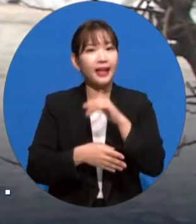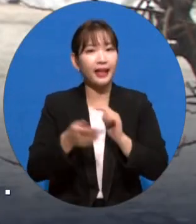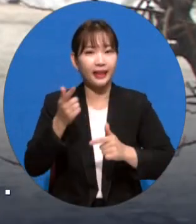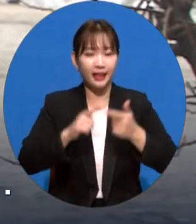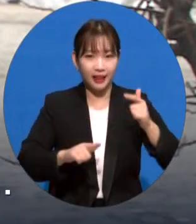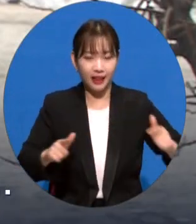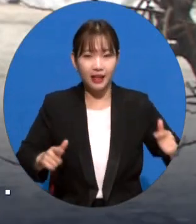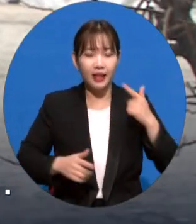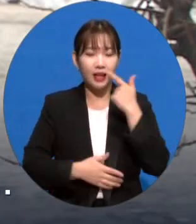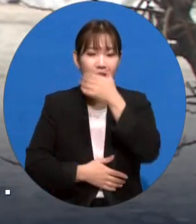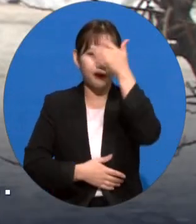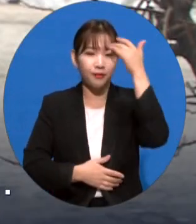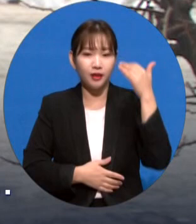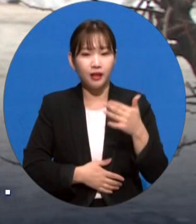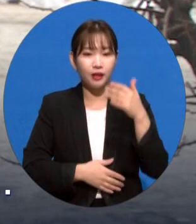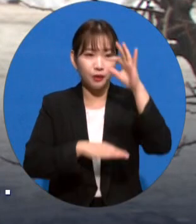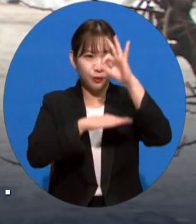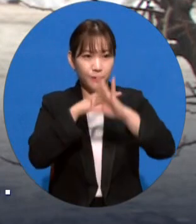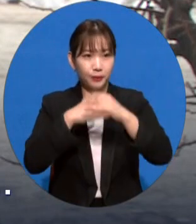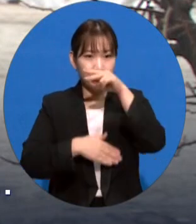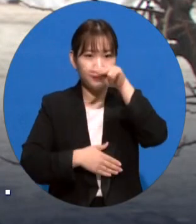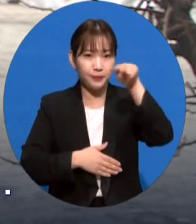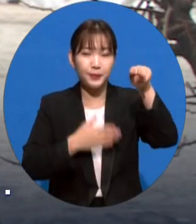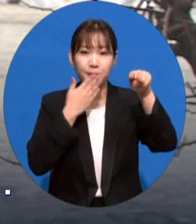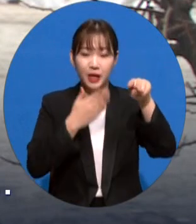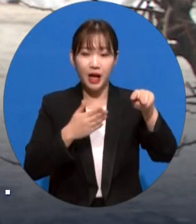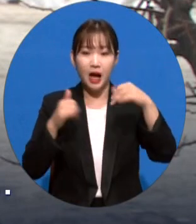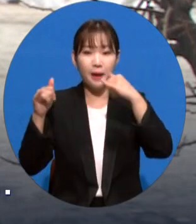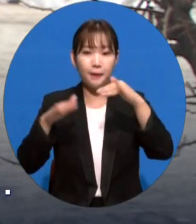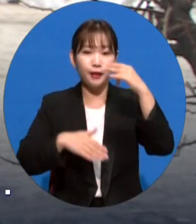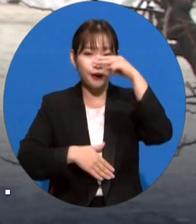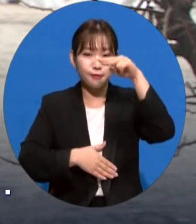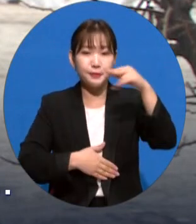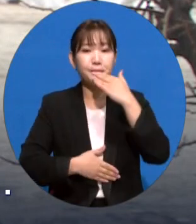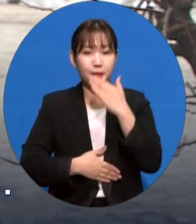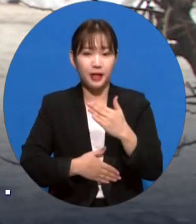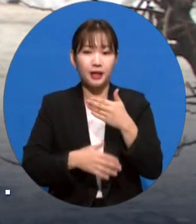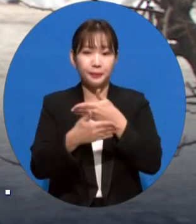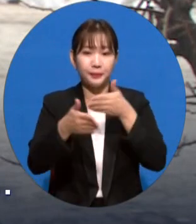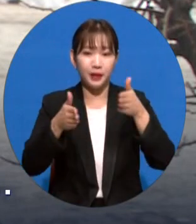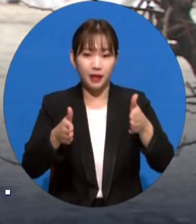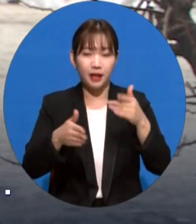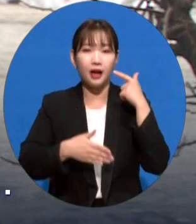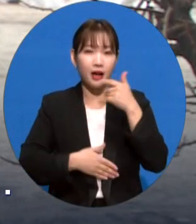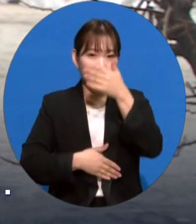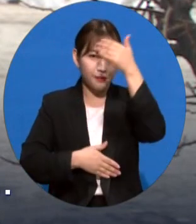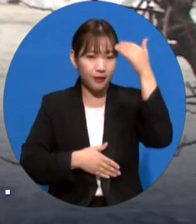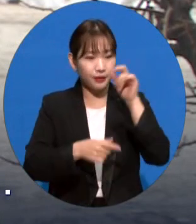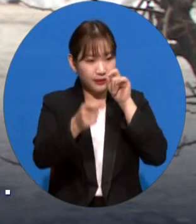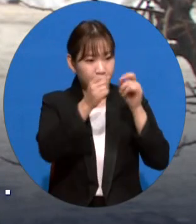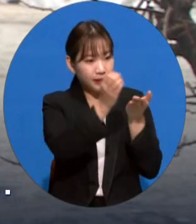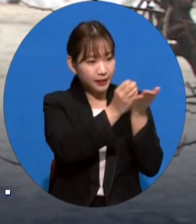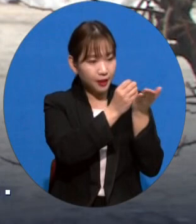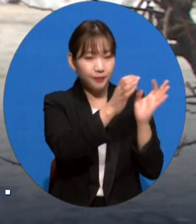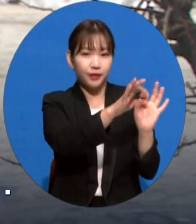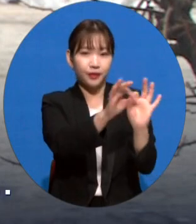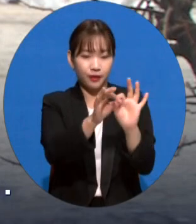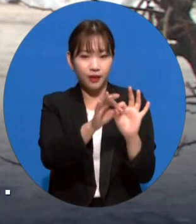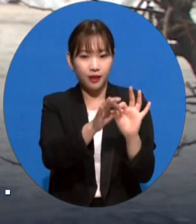다른 아름다운 노을을 볼 수 있는 바다 조망권을 가지고 있으며 아름다운 인근 섬과